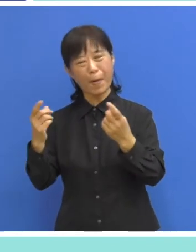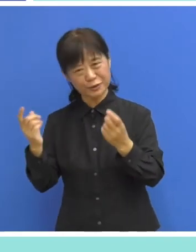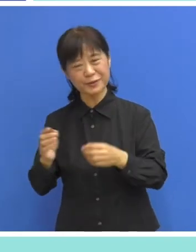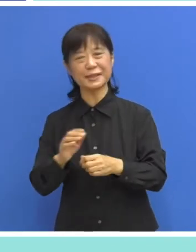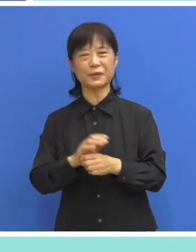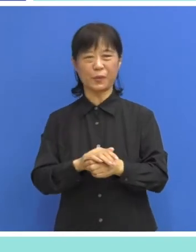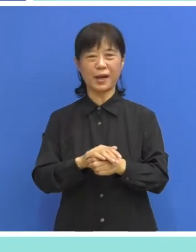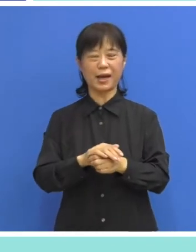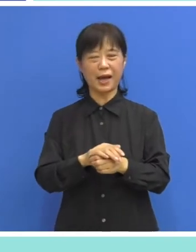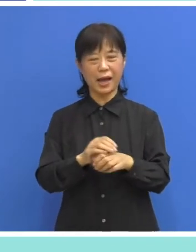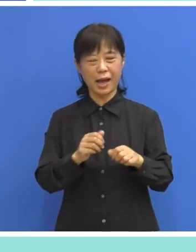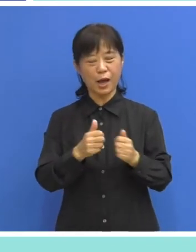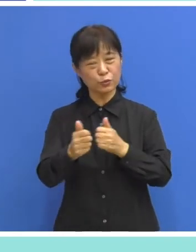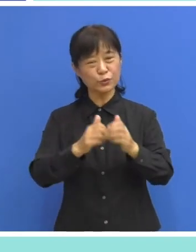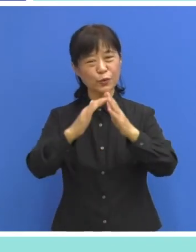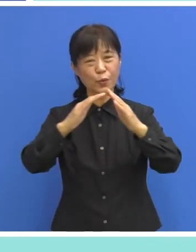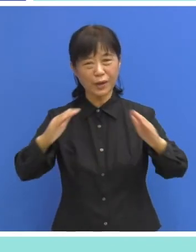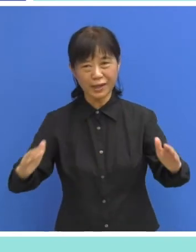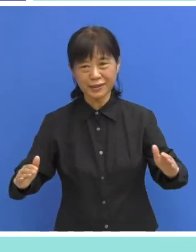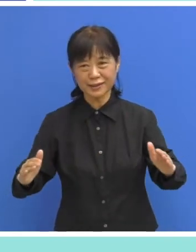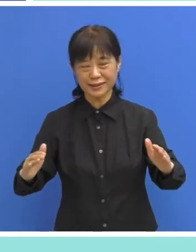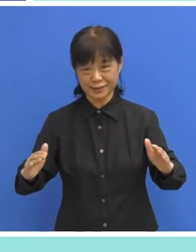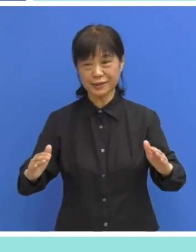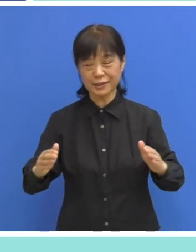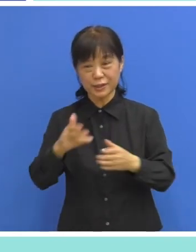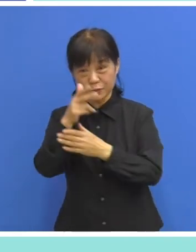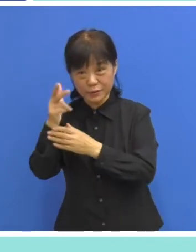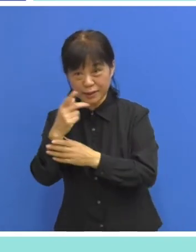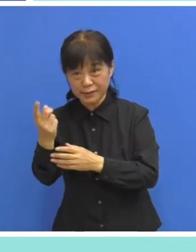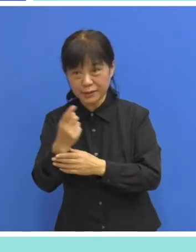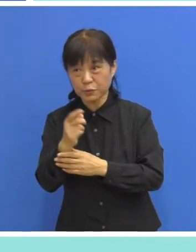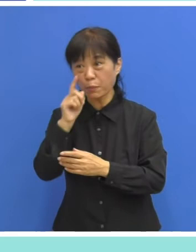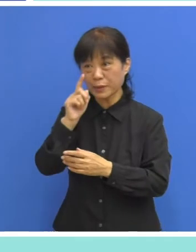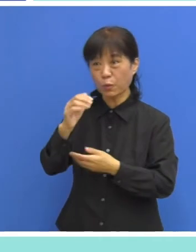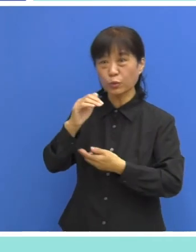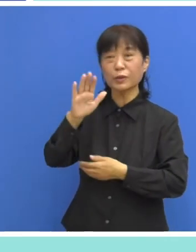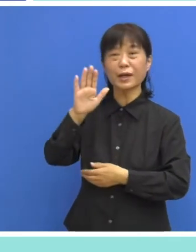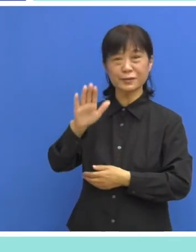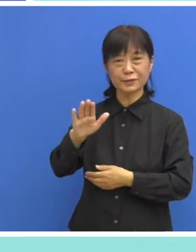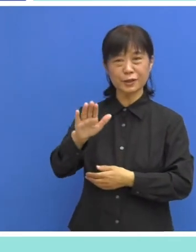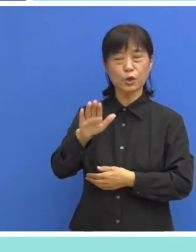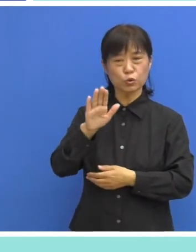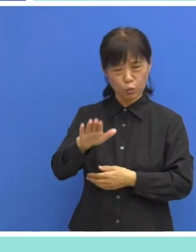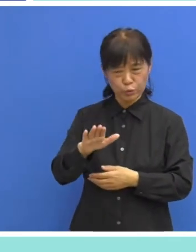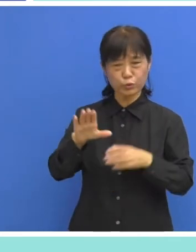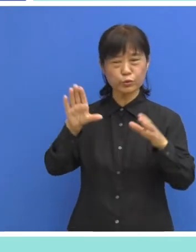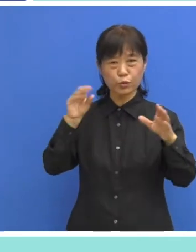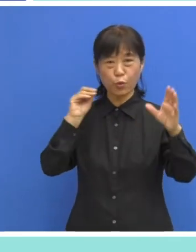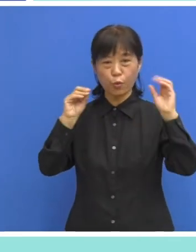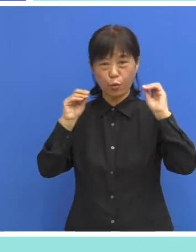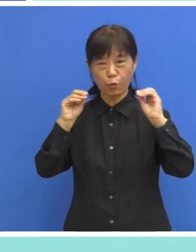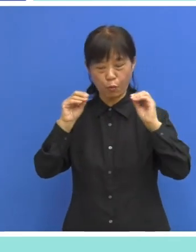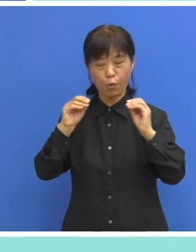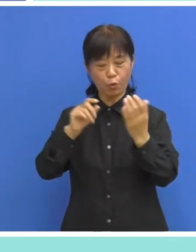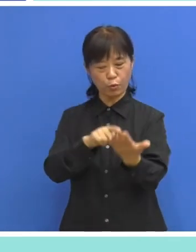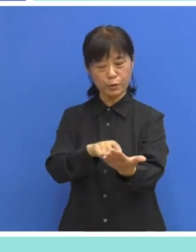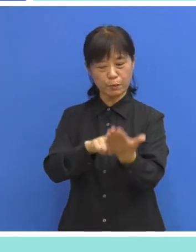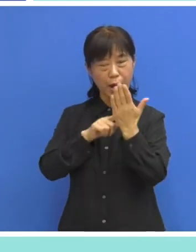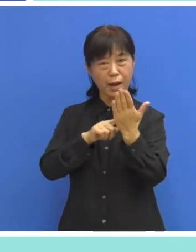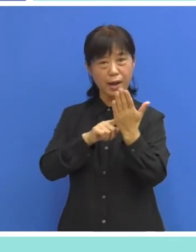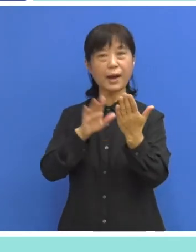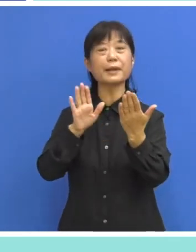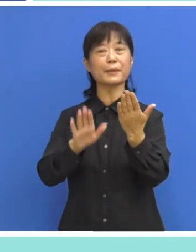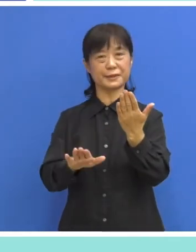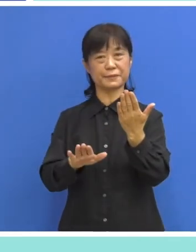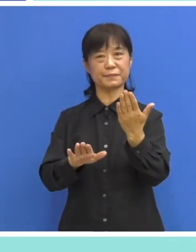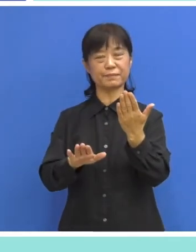さんが取材に来てたなということあると思います。それ見たいなっていう方たくさんいらっしゃると思うんですけど、そういう情報もこちらにあのアップされます。